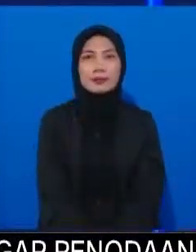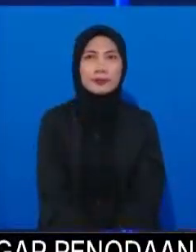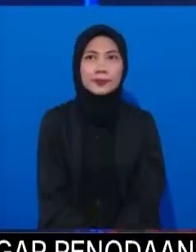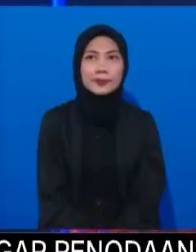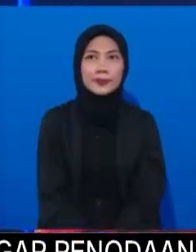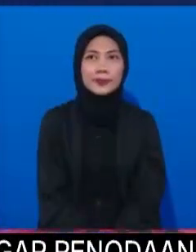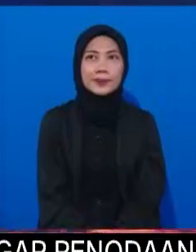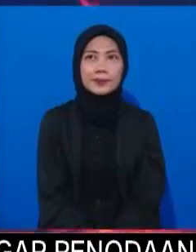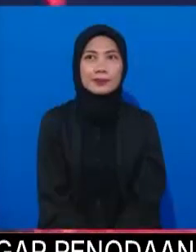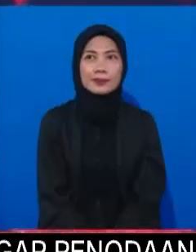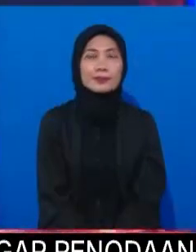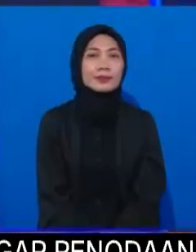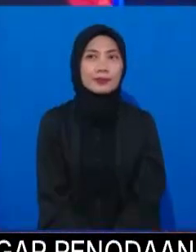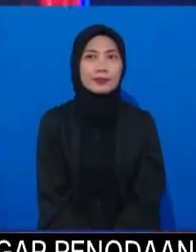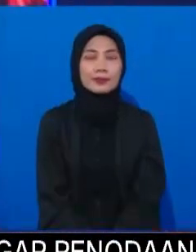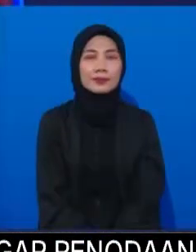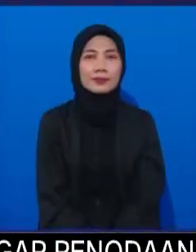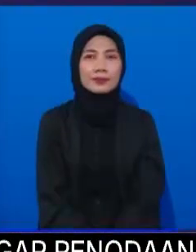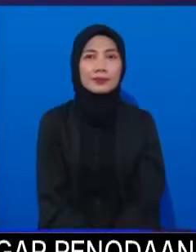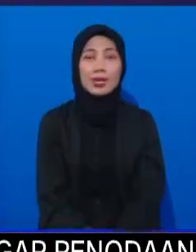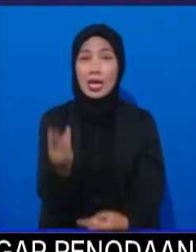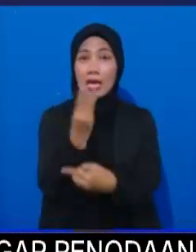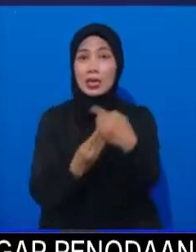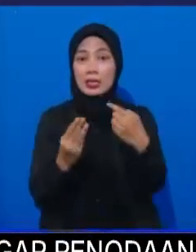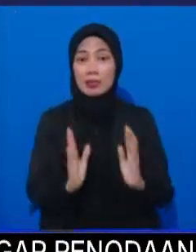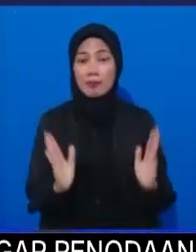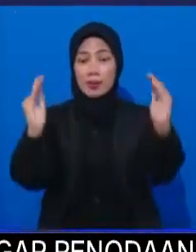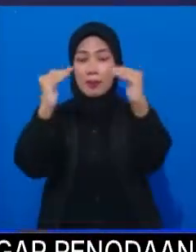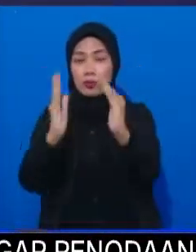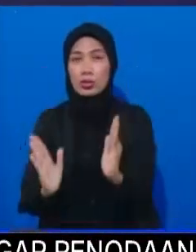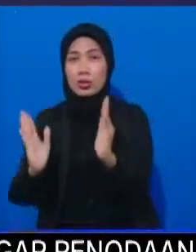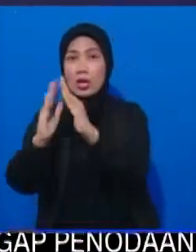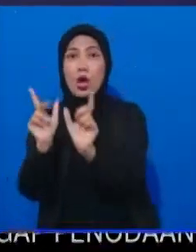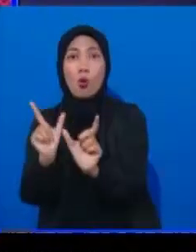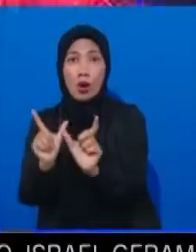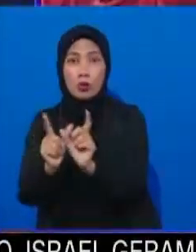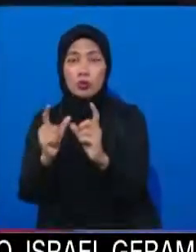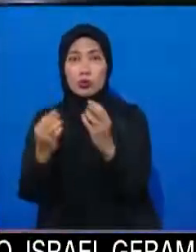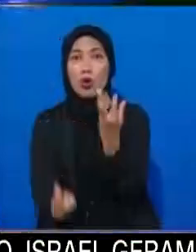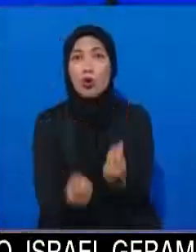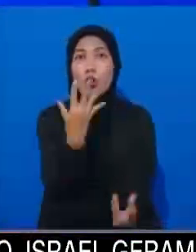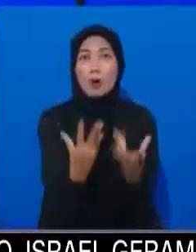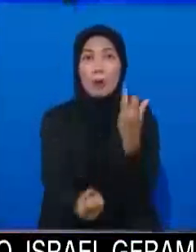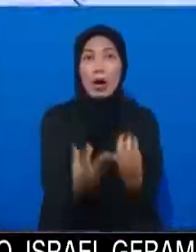Tiga bangunan warung di Jalan Kerto Menanggal Surabaya minggu siang ludes terbakar.